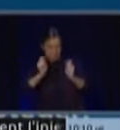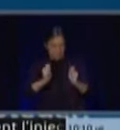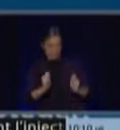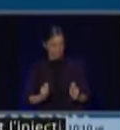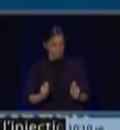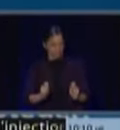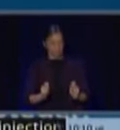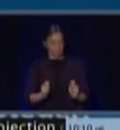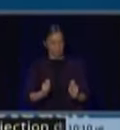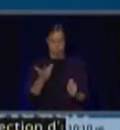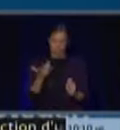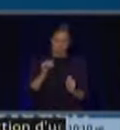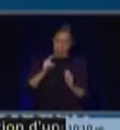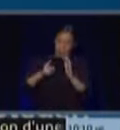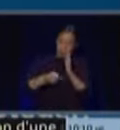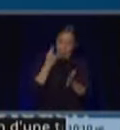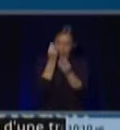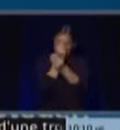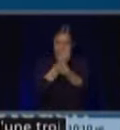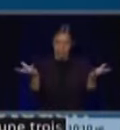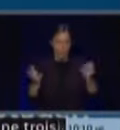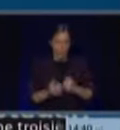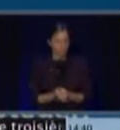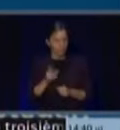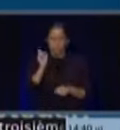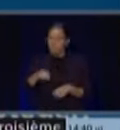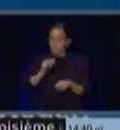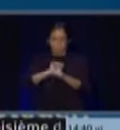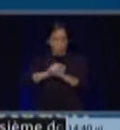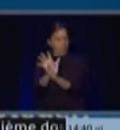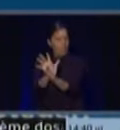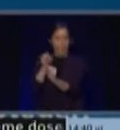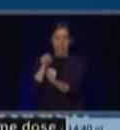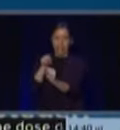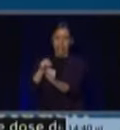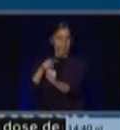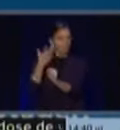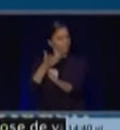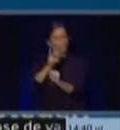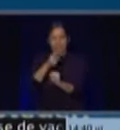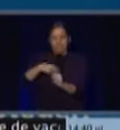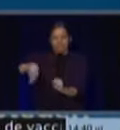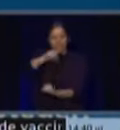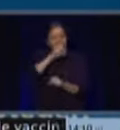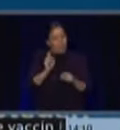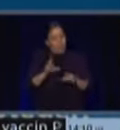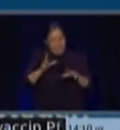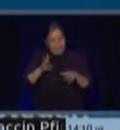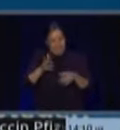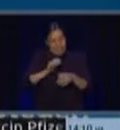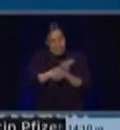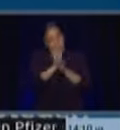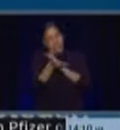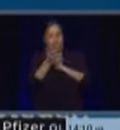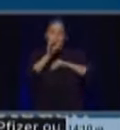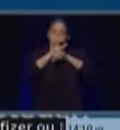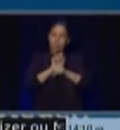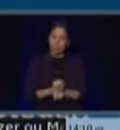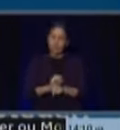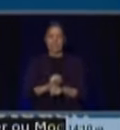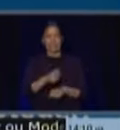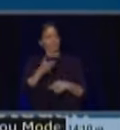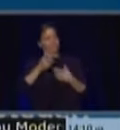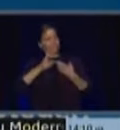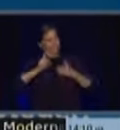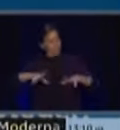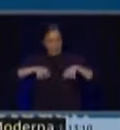faut le répéter, là, va falloir apprendre à vivre avec le virus. Ça veut dire quoi, ça, apprendre à